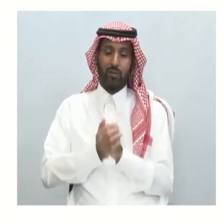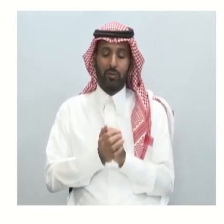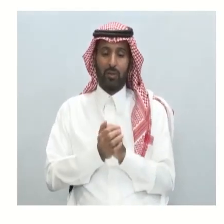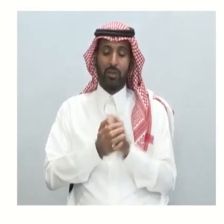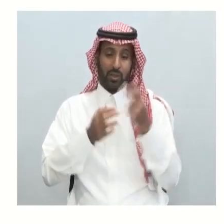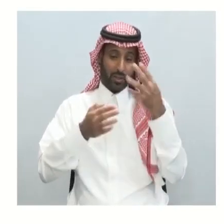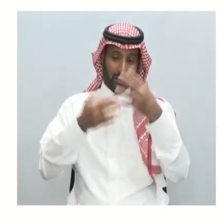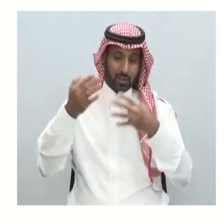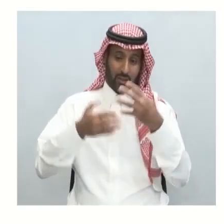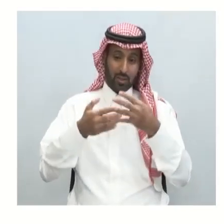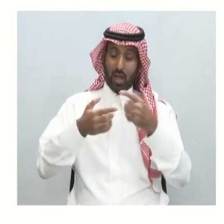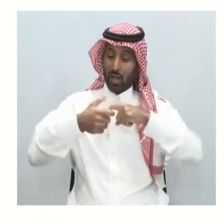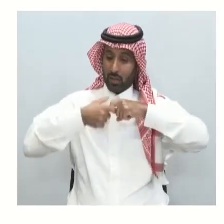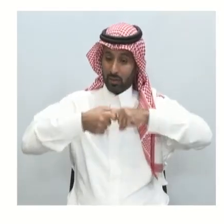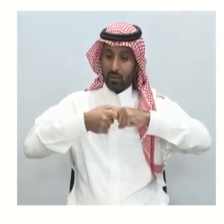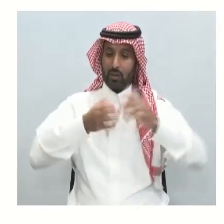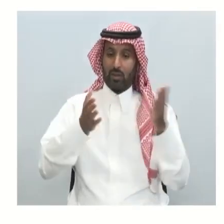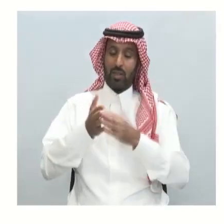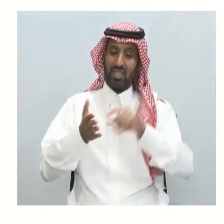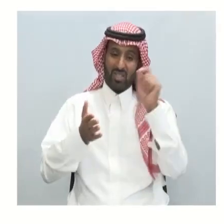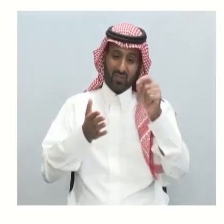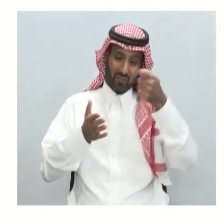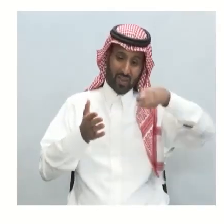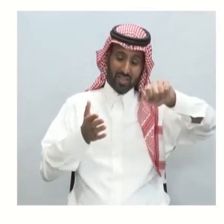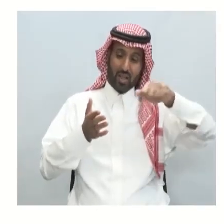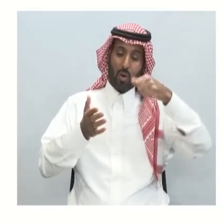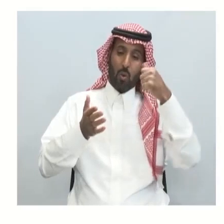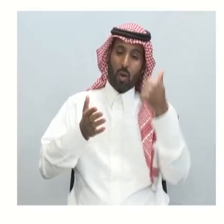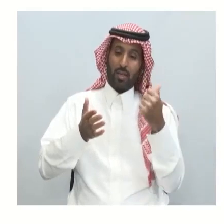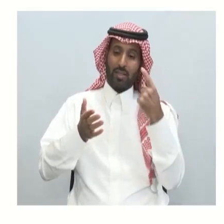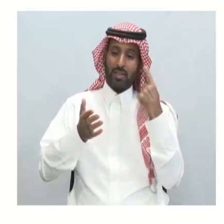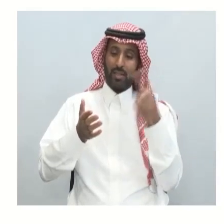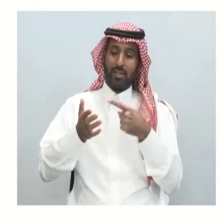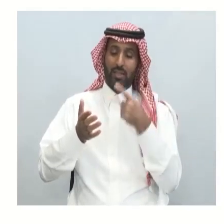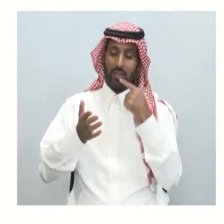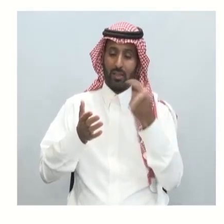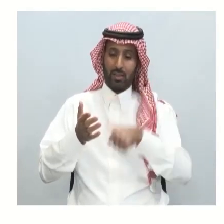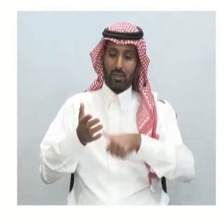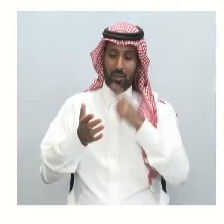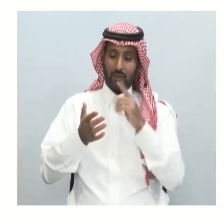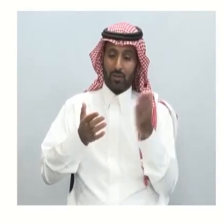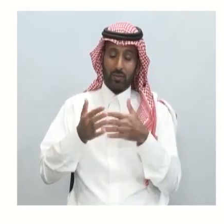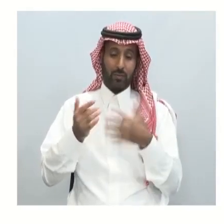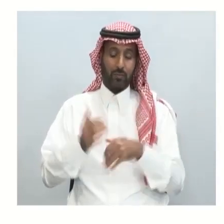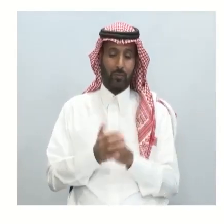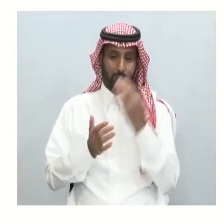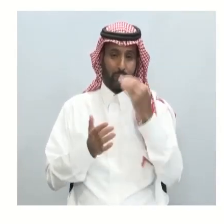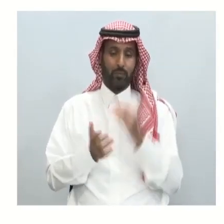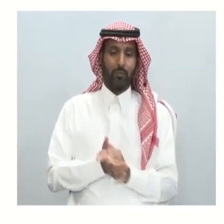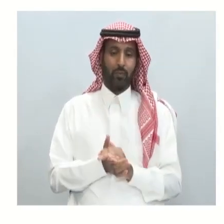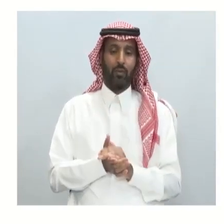تساهميه قطبيه هنا 0.61 تساهميه قطبيه هنا لاحظ